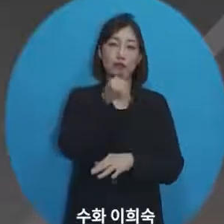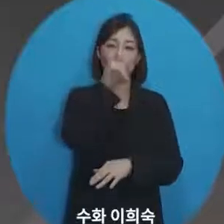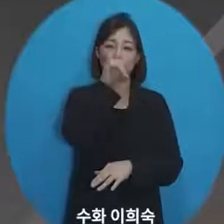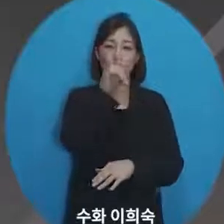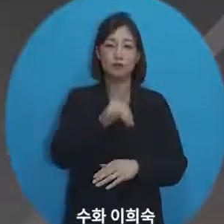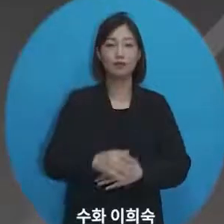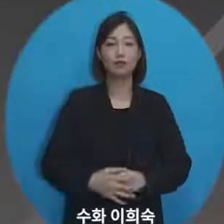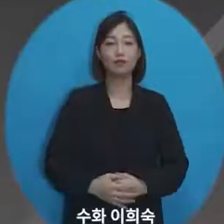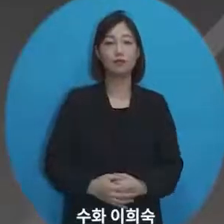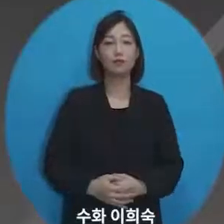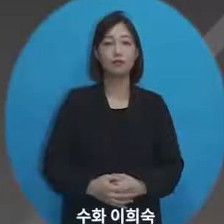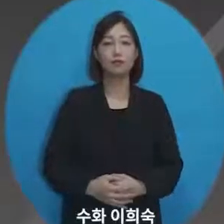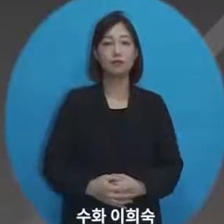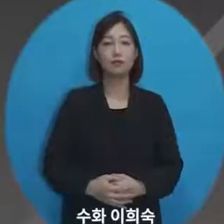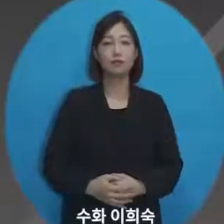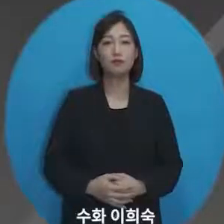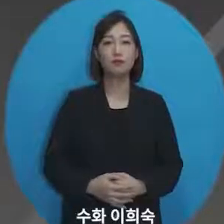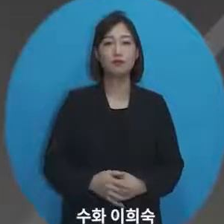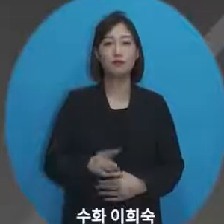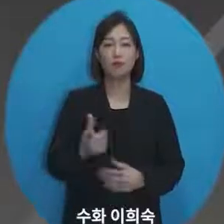있습니다.